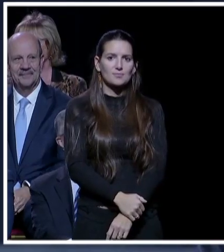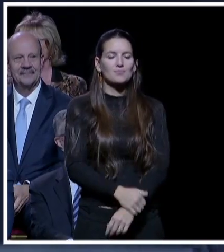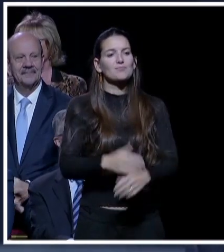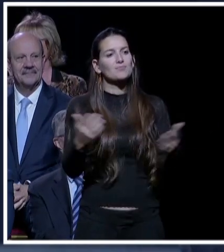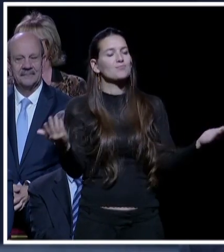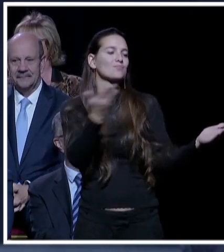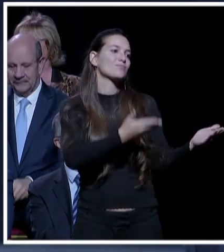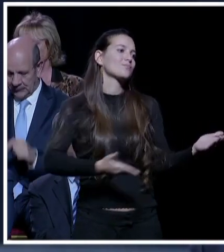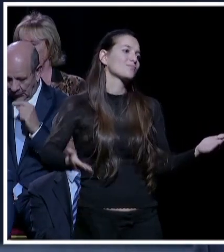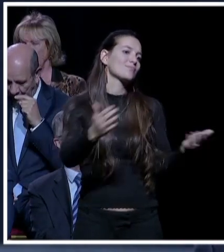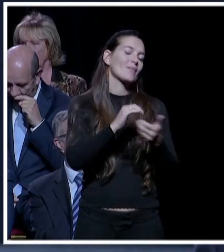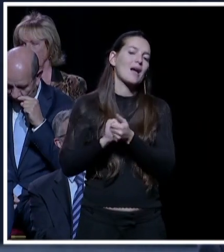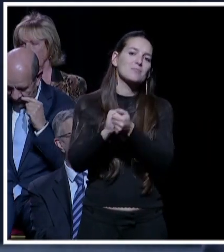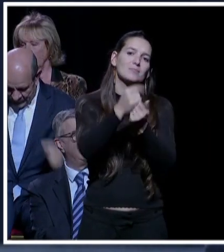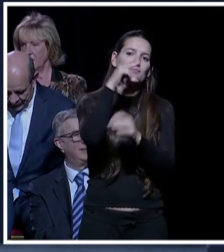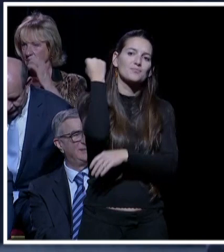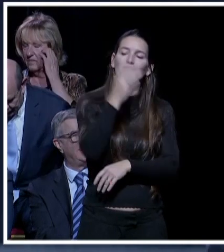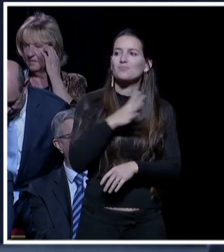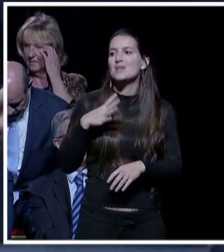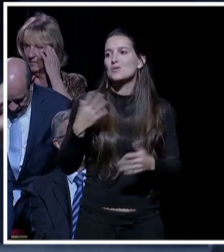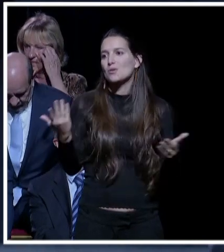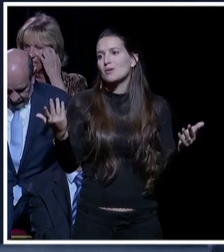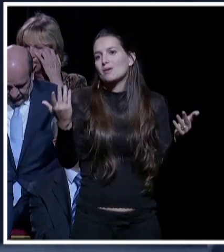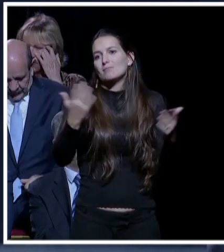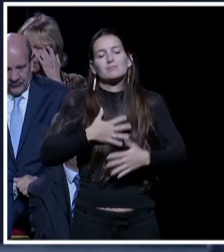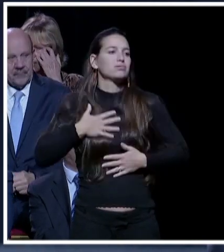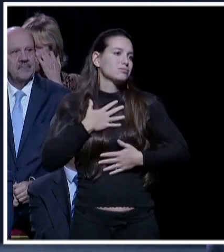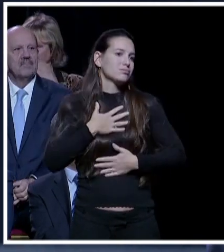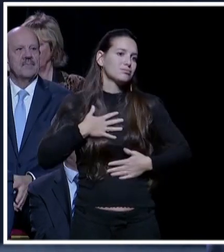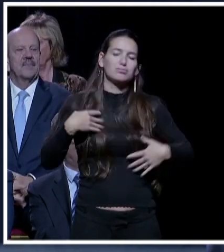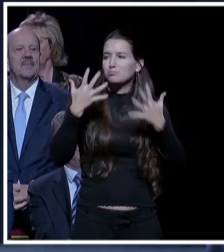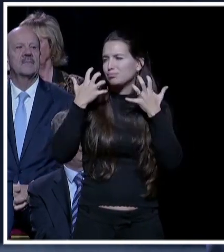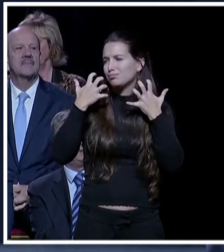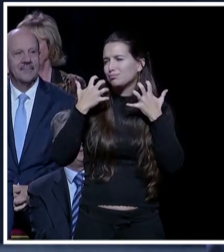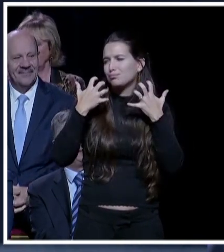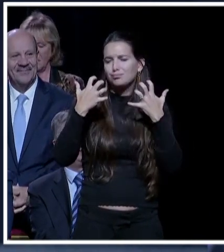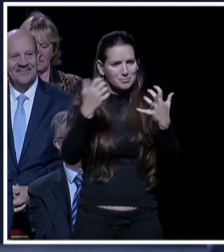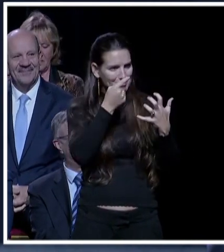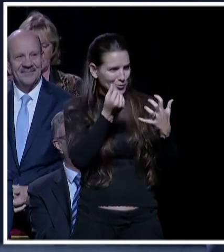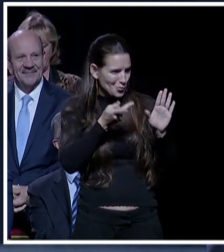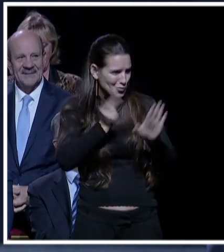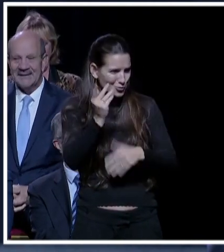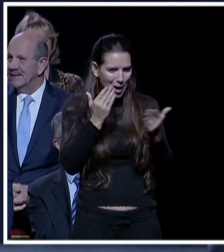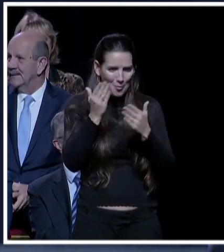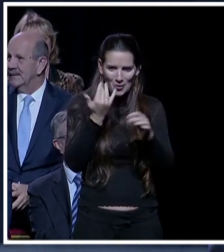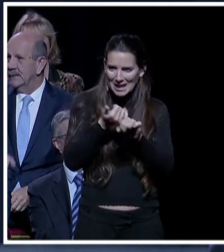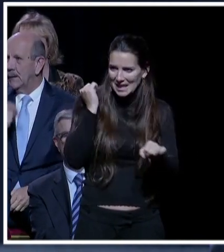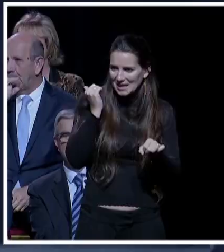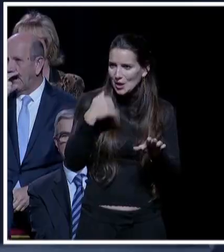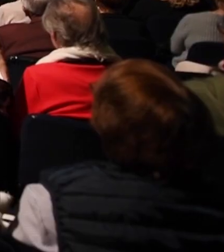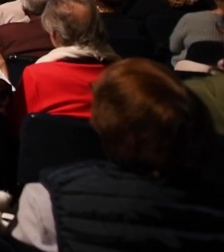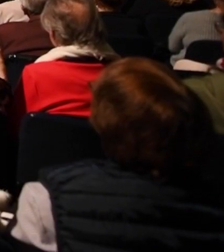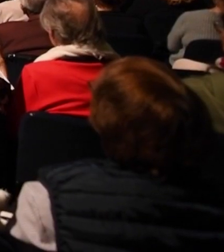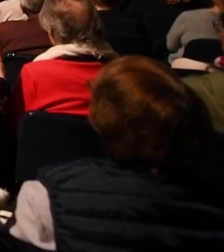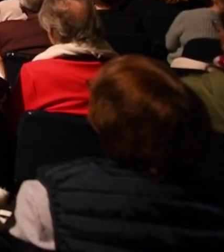Mes chers amis, mesdames, messieurs, quel bonheur de vous retrouver aussi nombreux. J'ai l'impression encore plus nombreux que l'année dernière. Je vois que beaucoup de personnes sont debout.